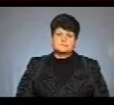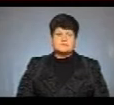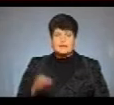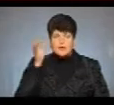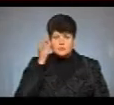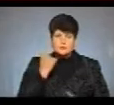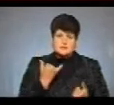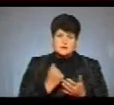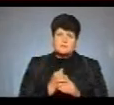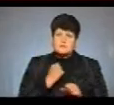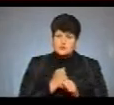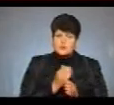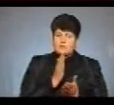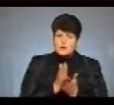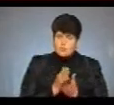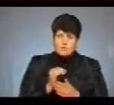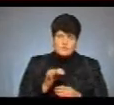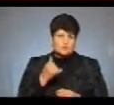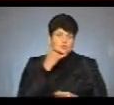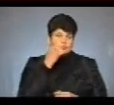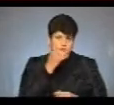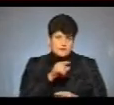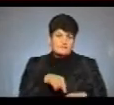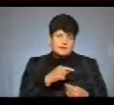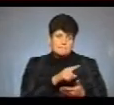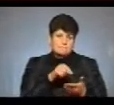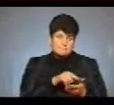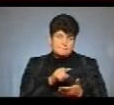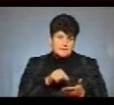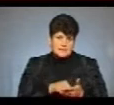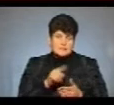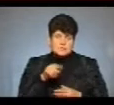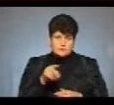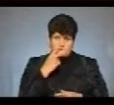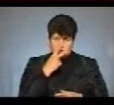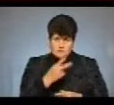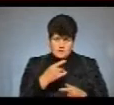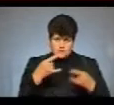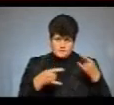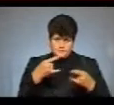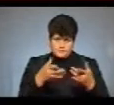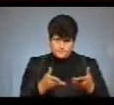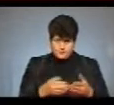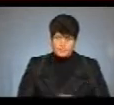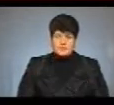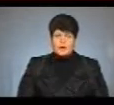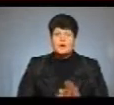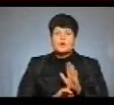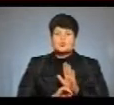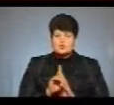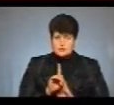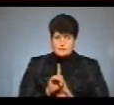Нагадую, що ми працюємо в прямому ефірі, тому телефонуйте до нас та ставте свої запитання за номер, який ви бачите в себе на екранах. Отже,